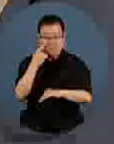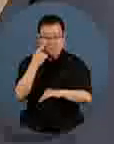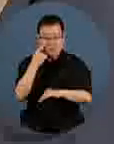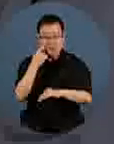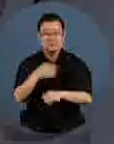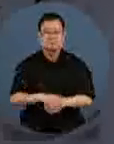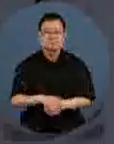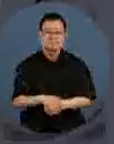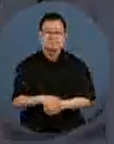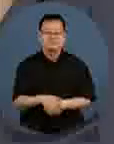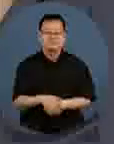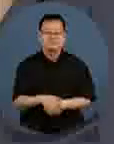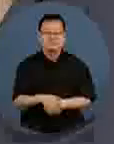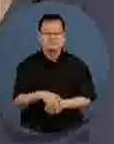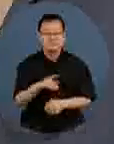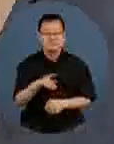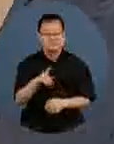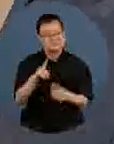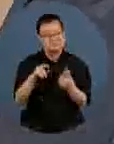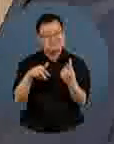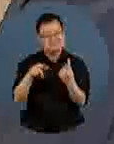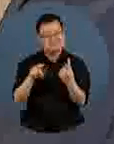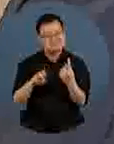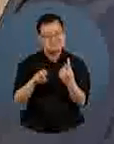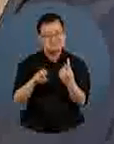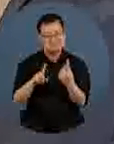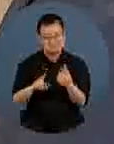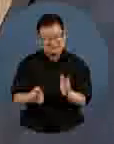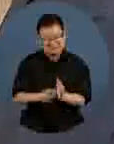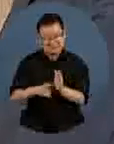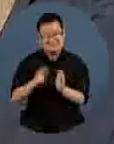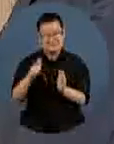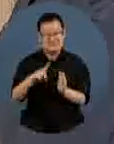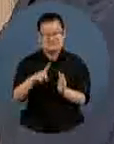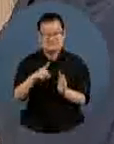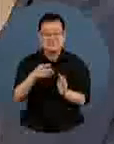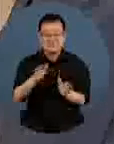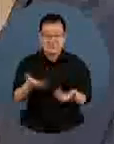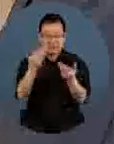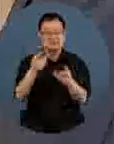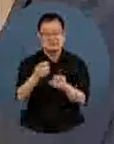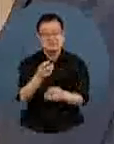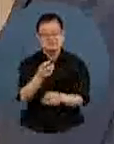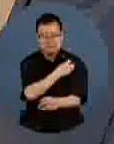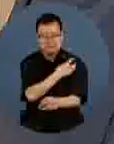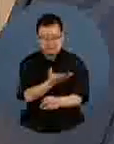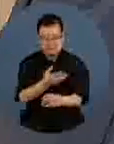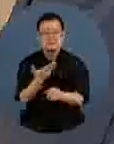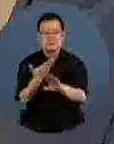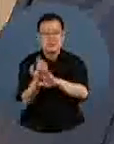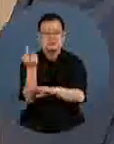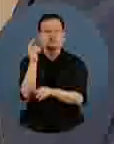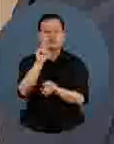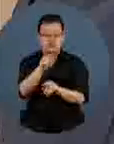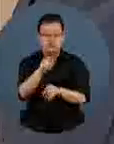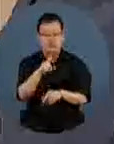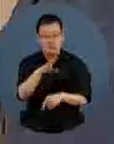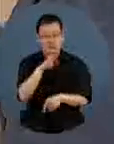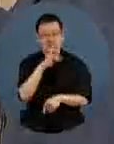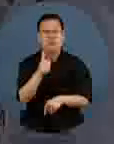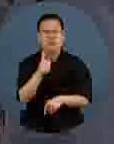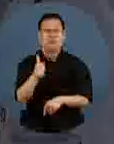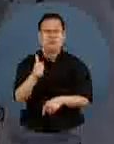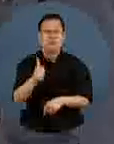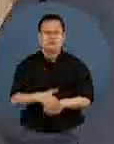그래서 여기서는 평범하게 이 한 점은 뭐 가볍게 봐도 됩니다. 당장 급한 돌은 아니거든요. 여기까지 하고 가볍게 뛰어든 그 수가